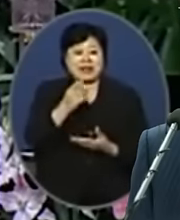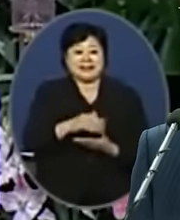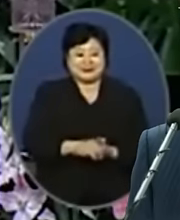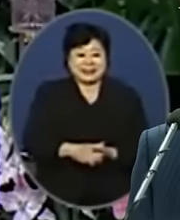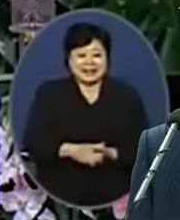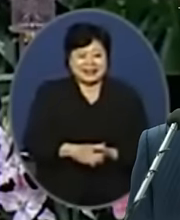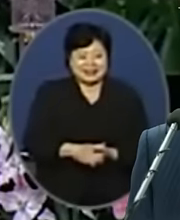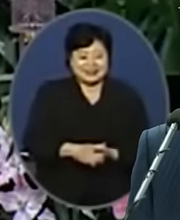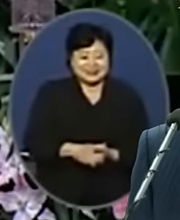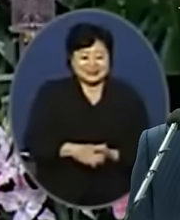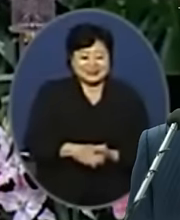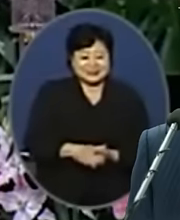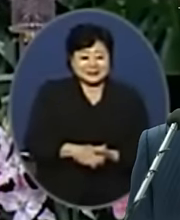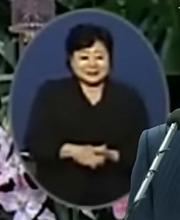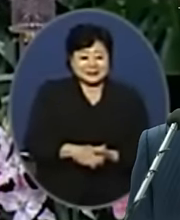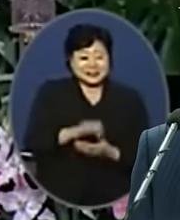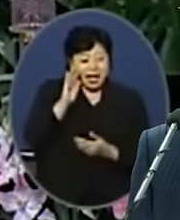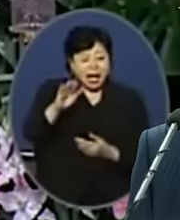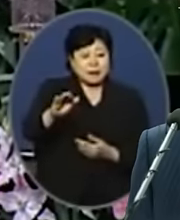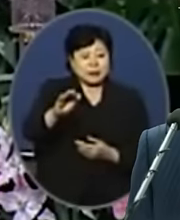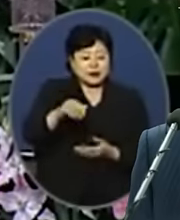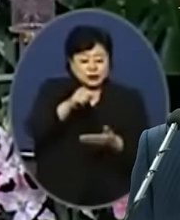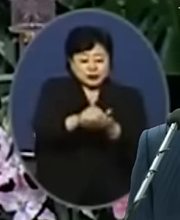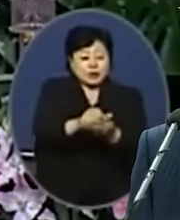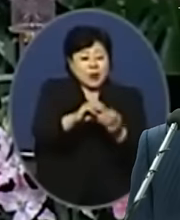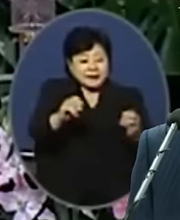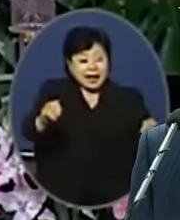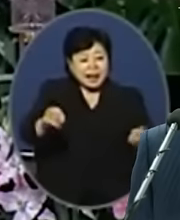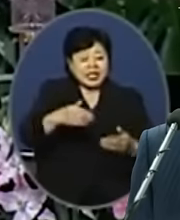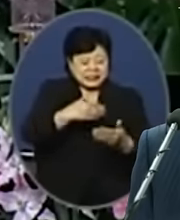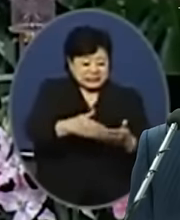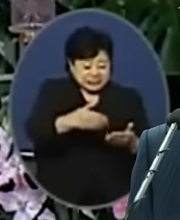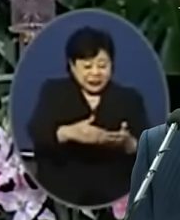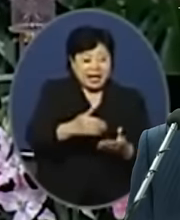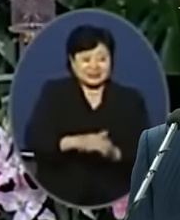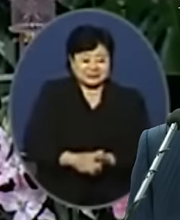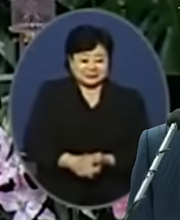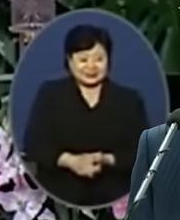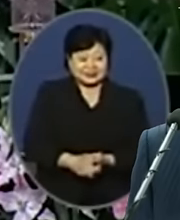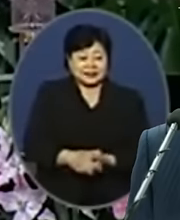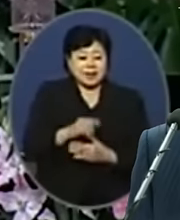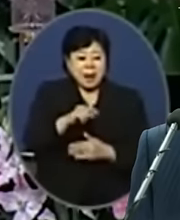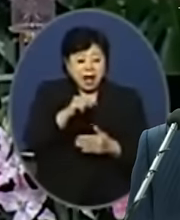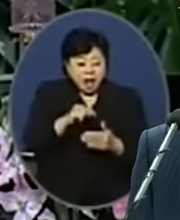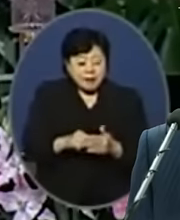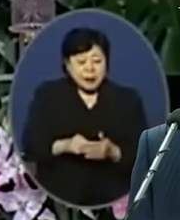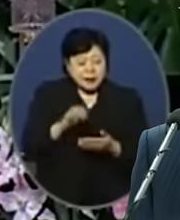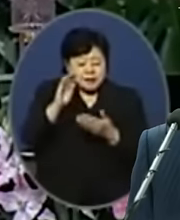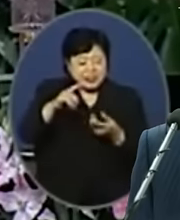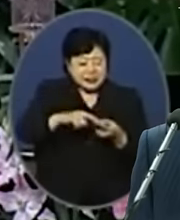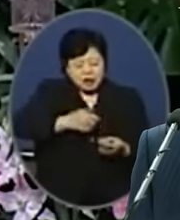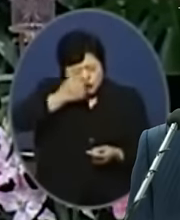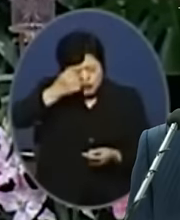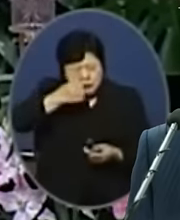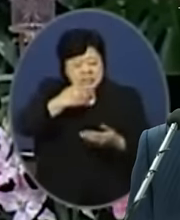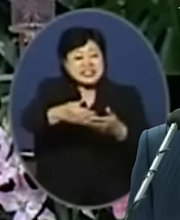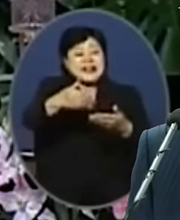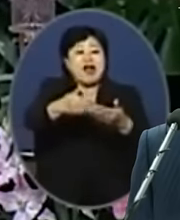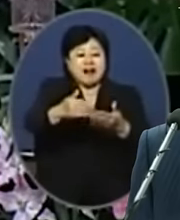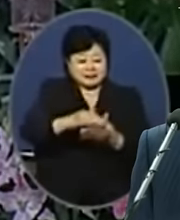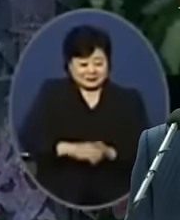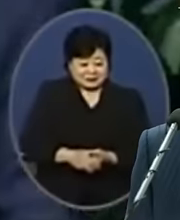것이니라. 앞으로 정복할 땅을 지도로 그려라. 마음속에 미래에 대한 꿈을 그리라는